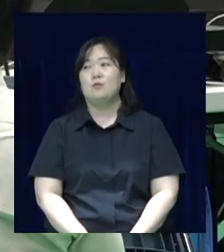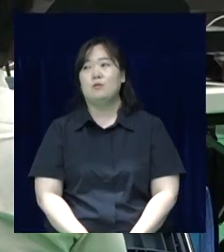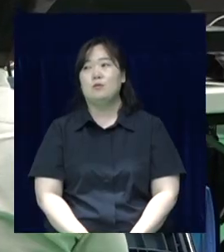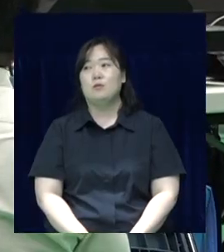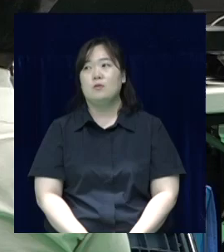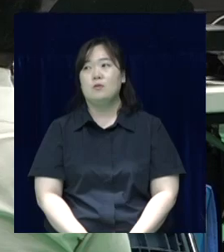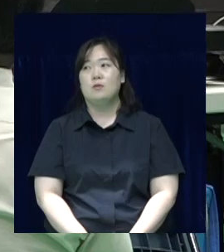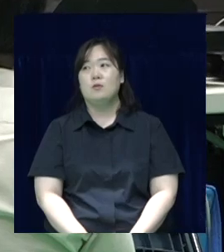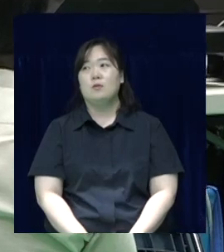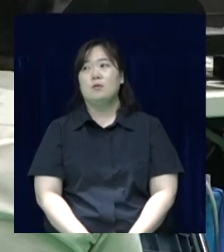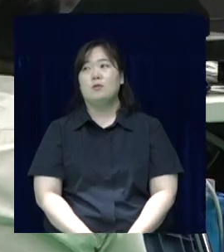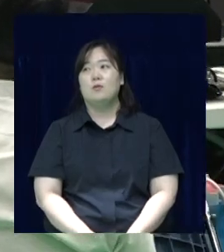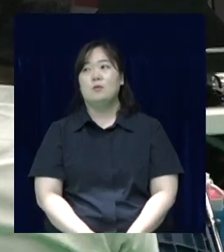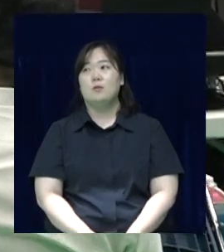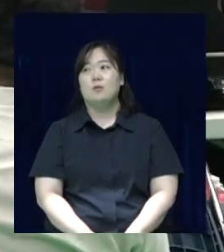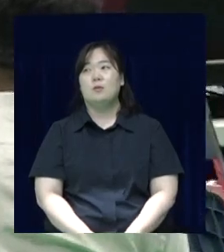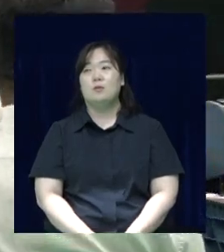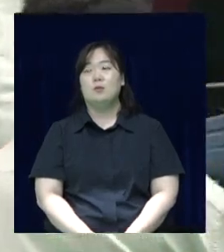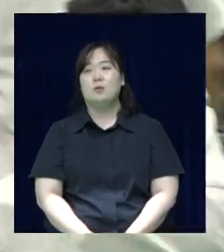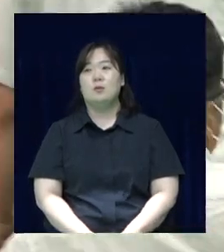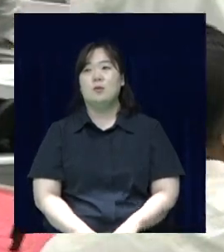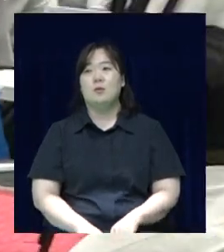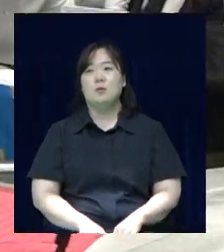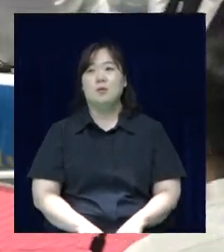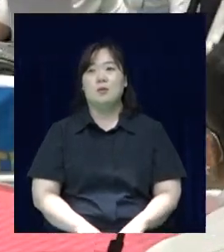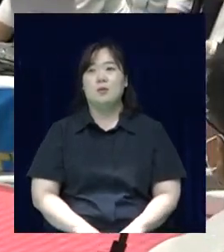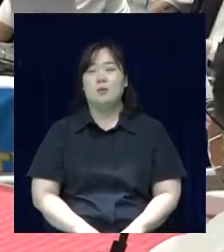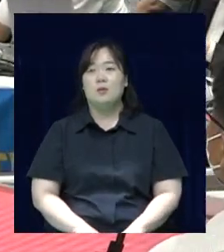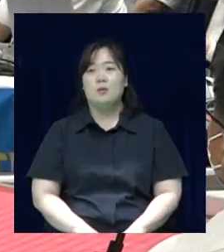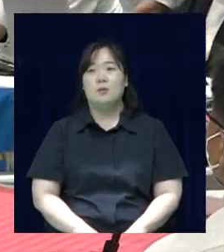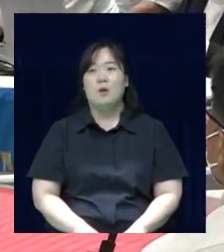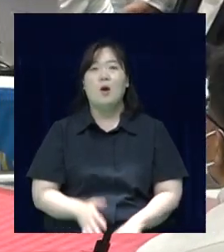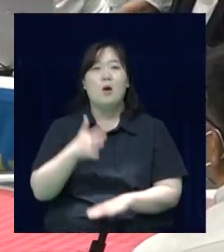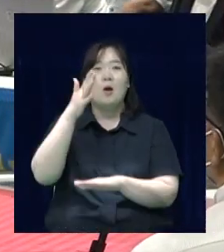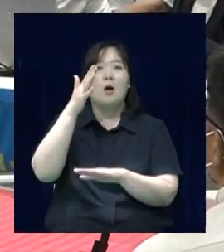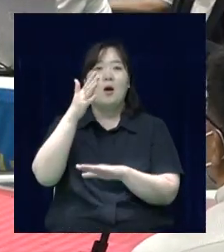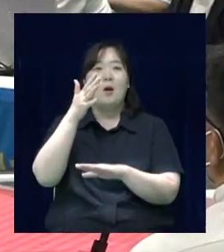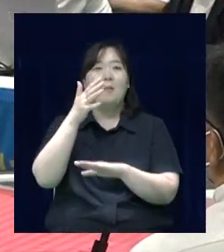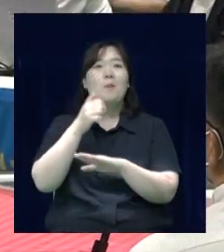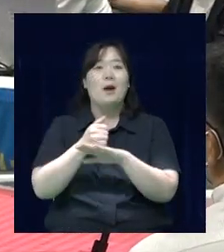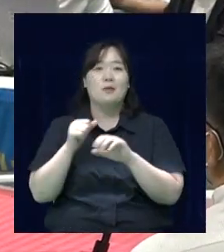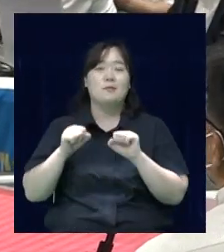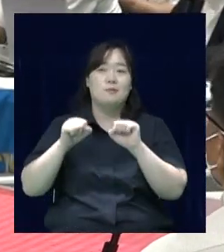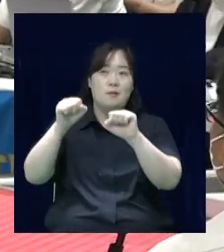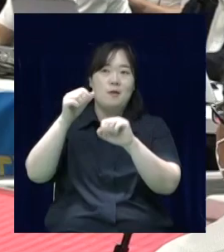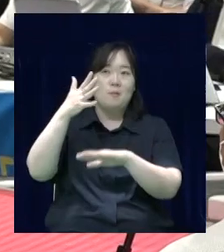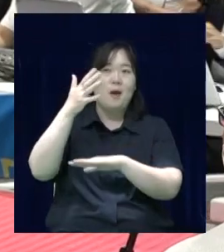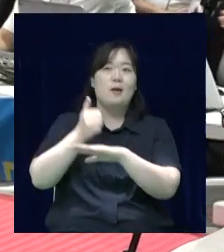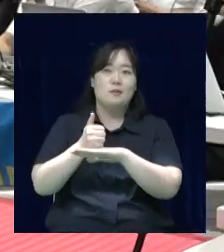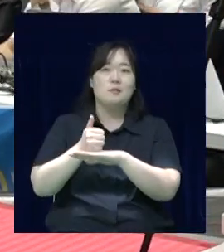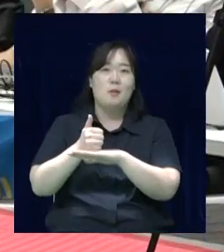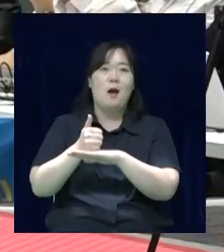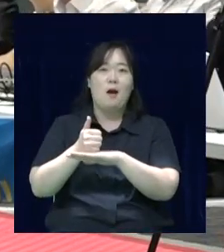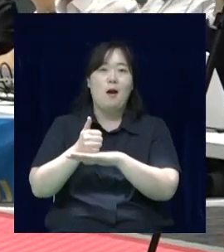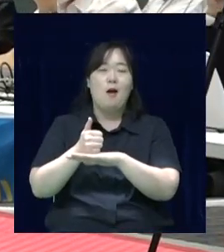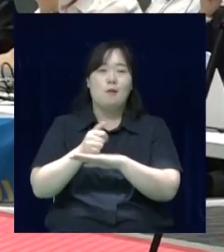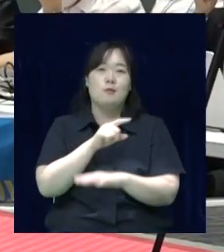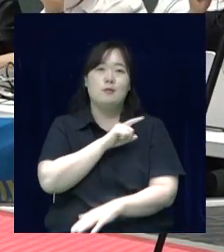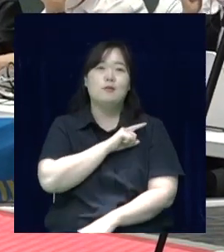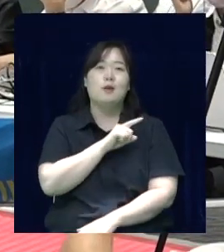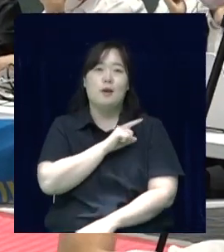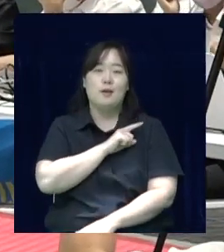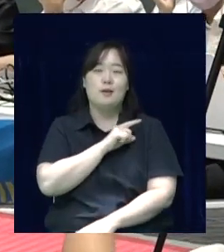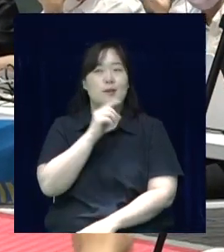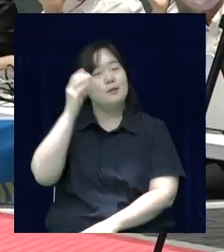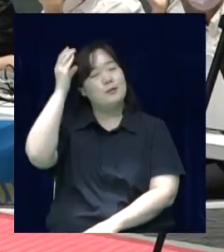그런 부분이거든요. 네. 예, 어떤 그 스타들이 맨 마지막에 나온다는 거. 아, 그렇죠. 예, 최고 중량을 마지막에 들어주기 때문에 어떤